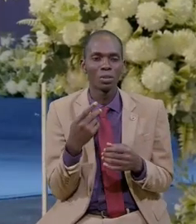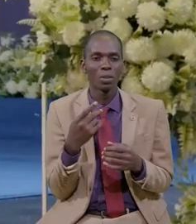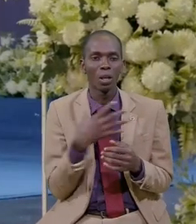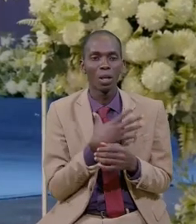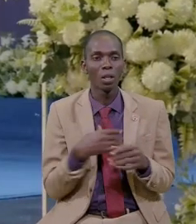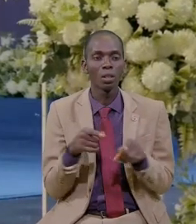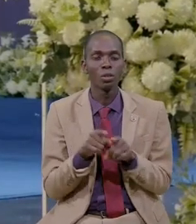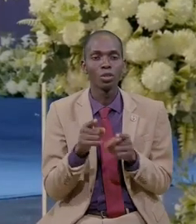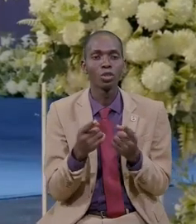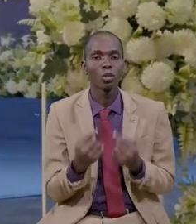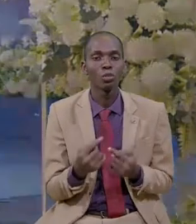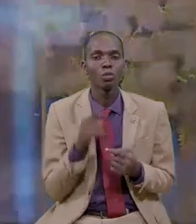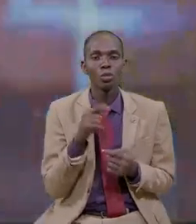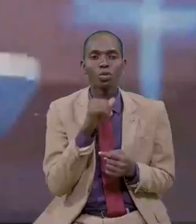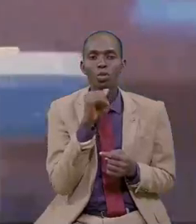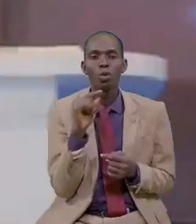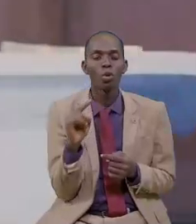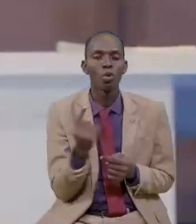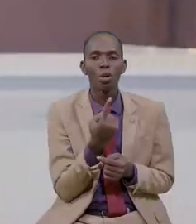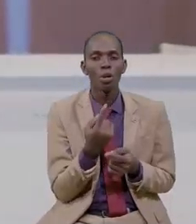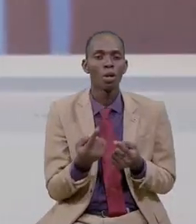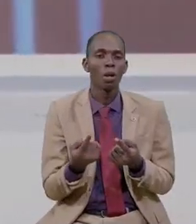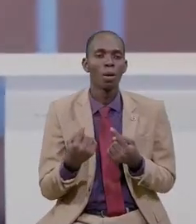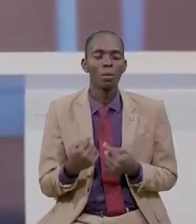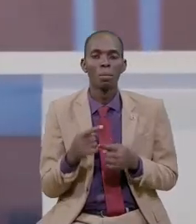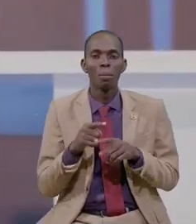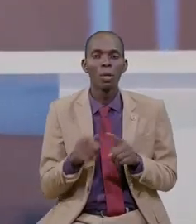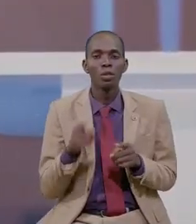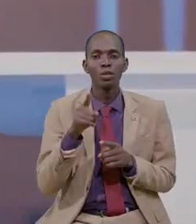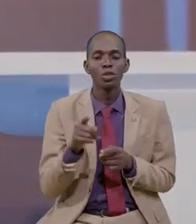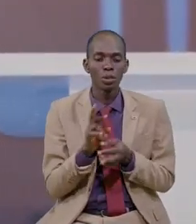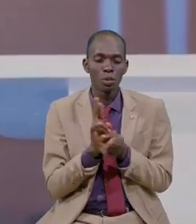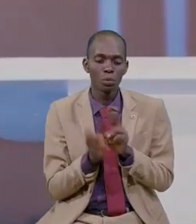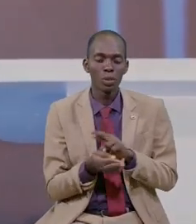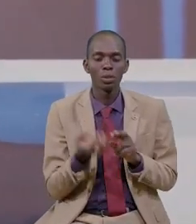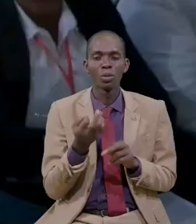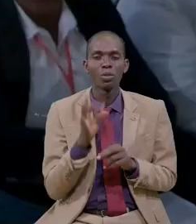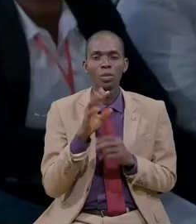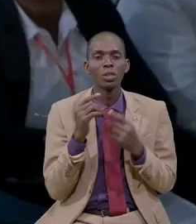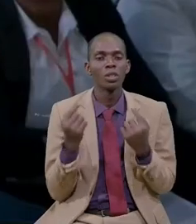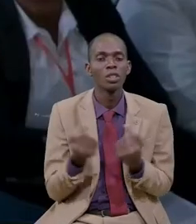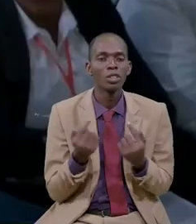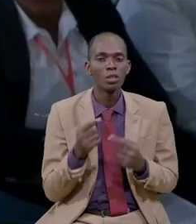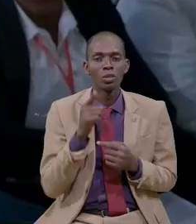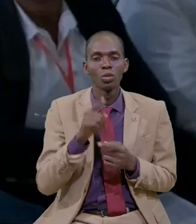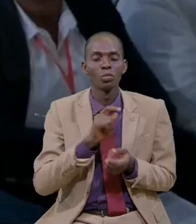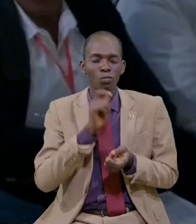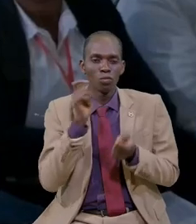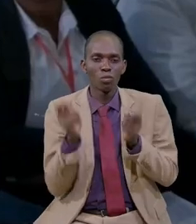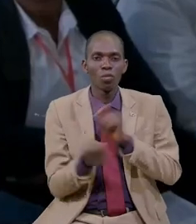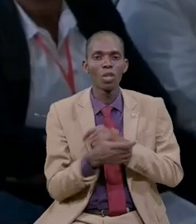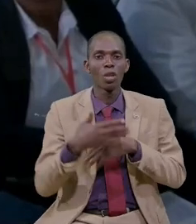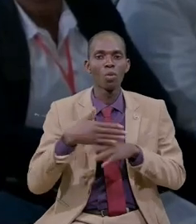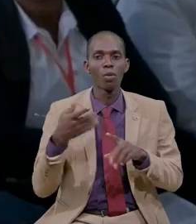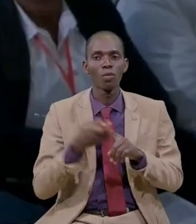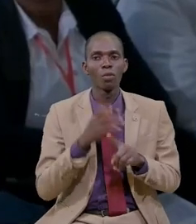quand tu viens, et tu ne viens pas seulement, tu te repens de tes péchés, tu te détournes des